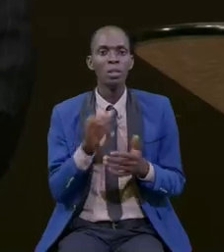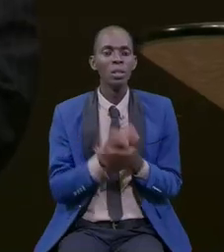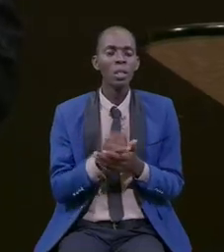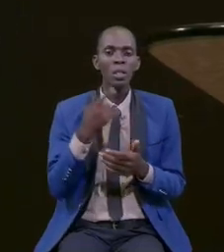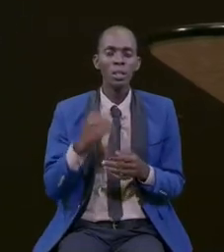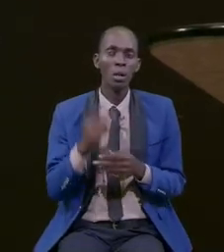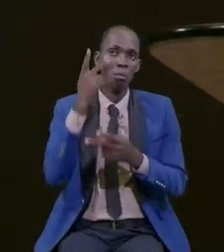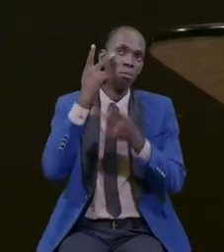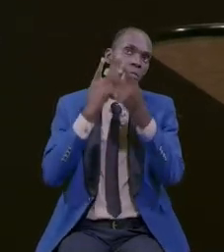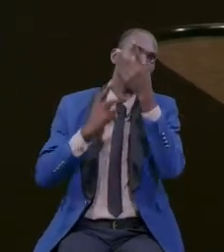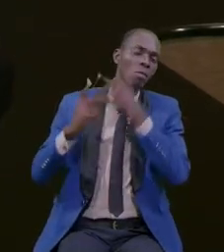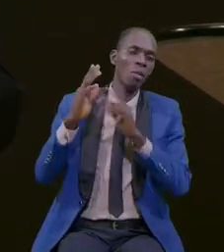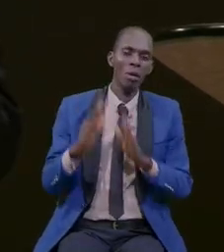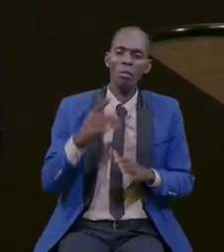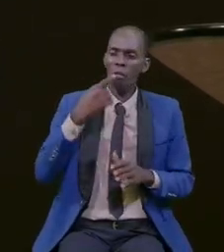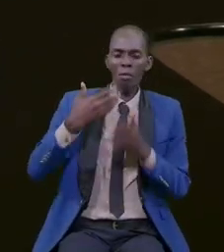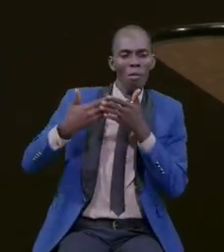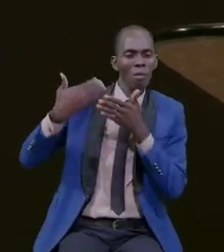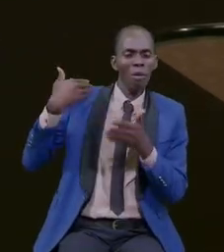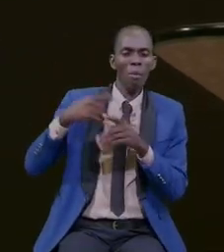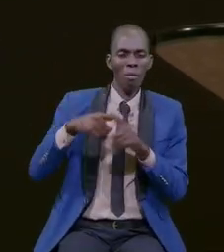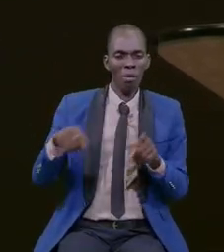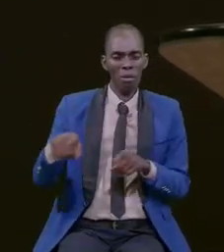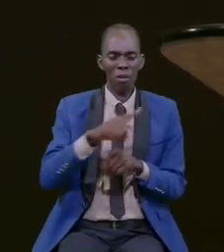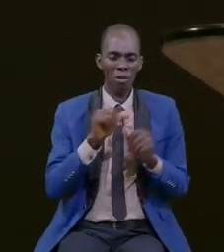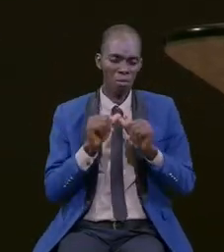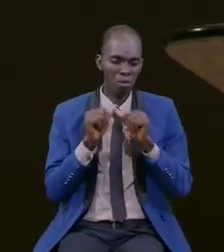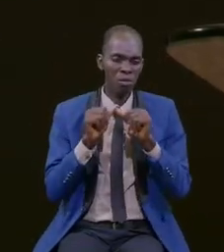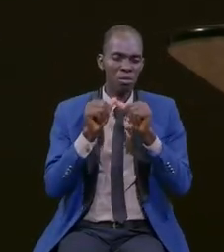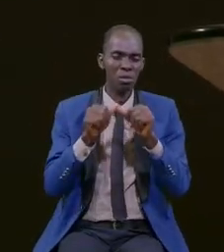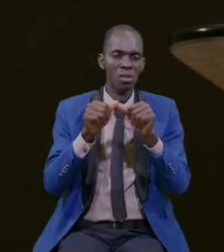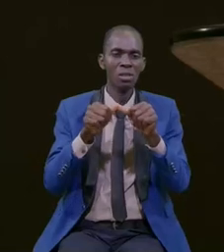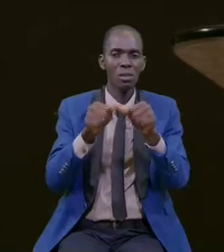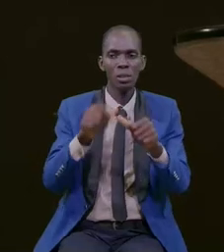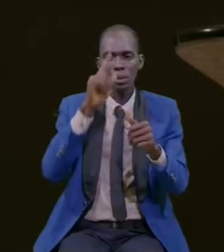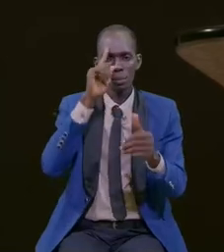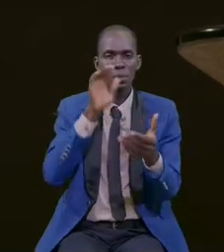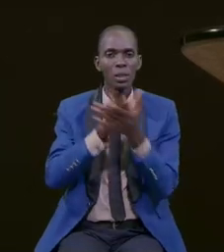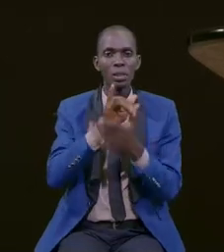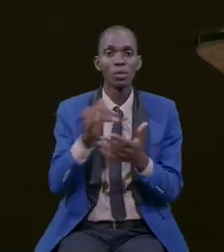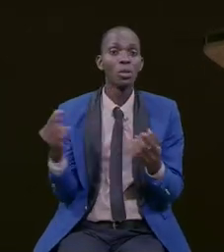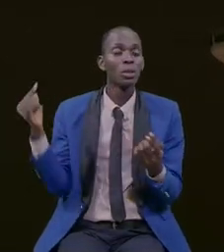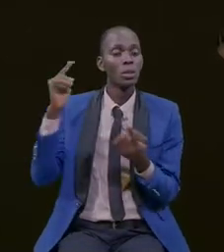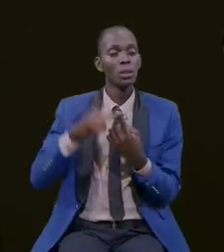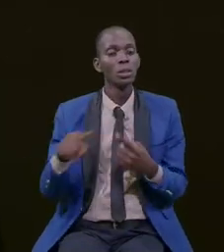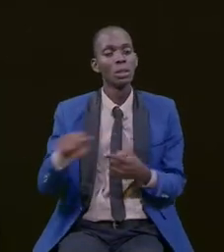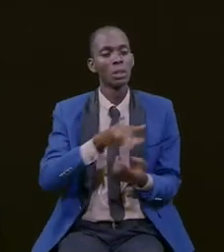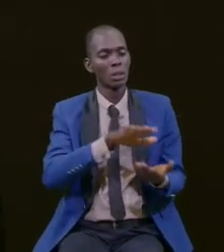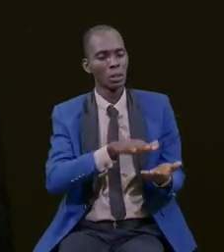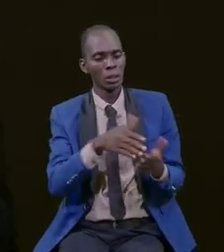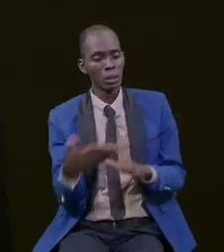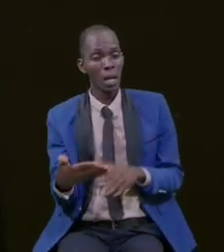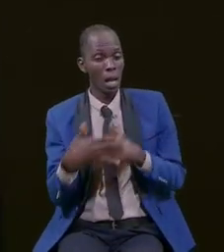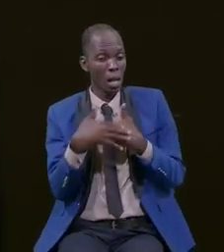dont les prophètes sont parlé ils ont continué de croire de croire de croire jusqu'à ce qu'il soit